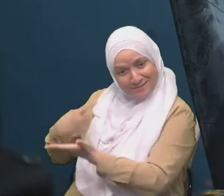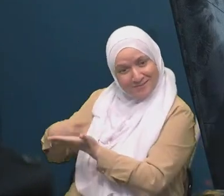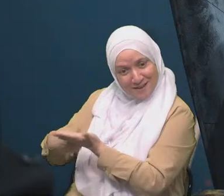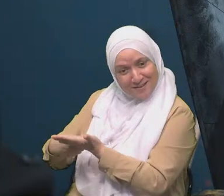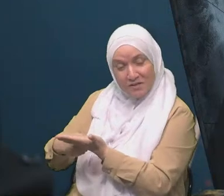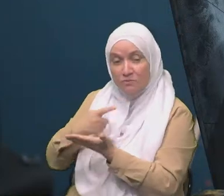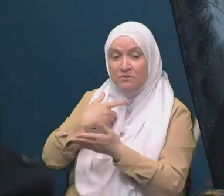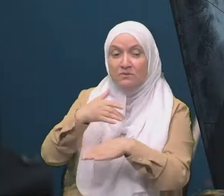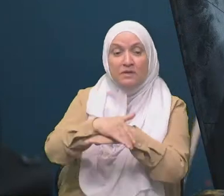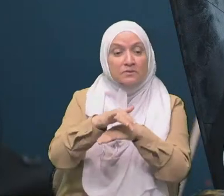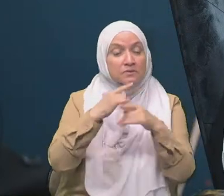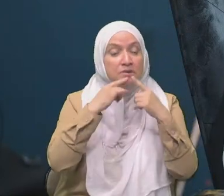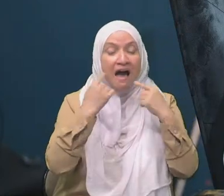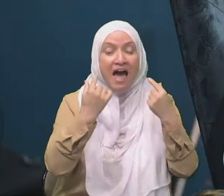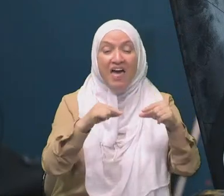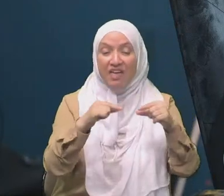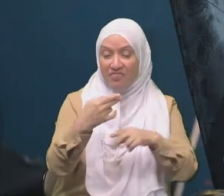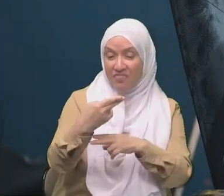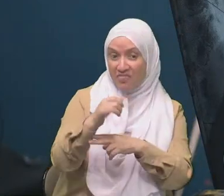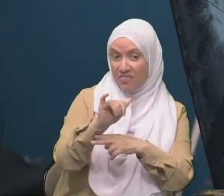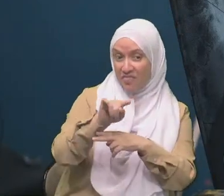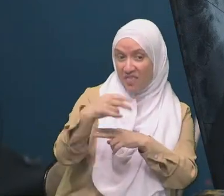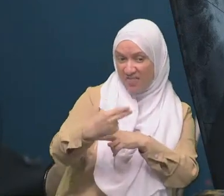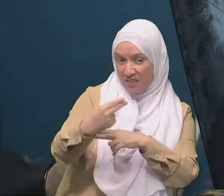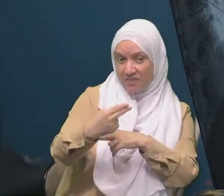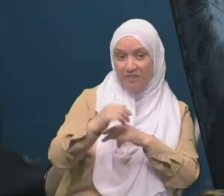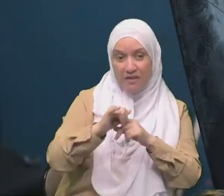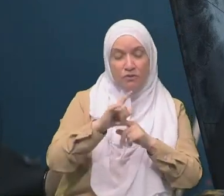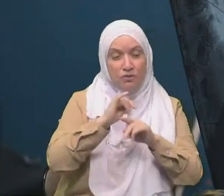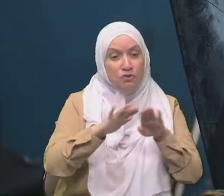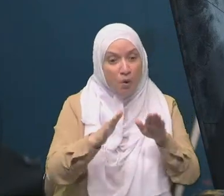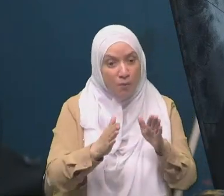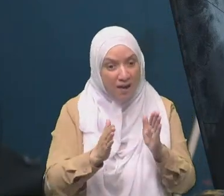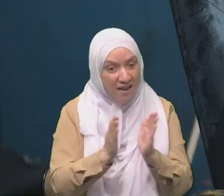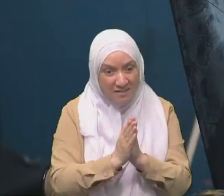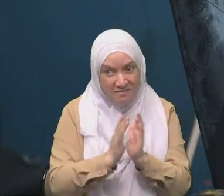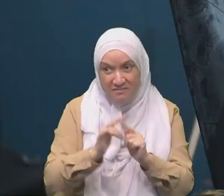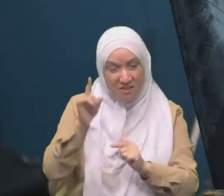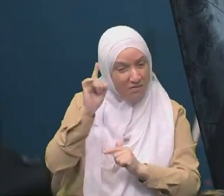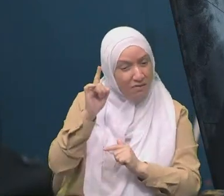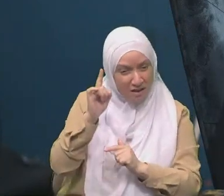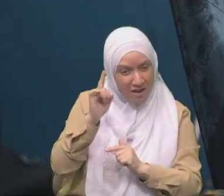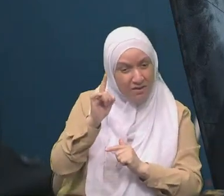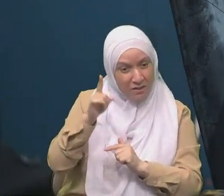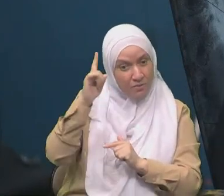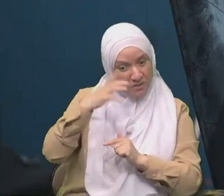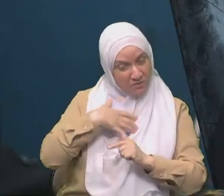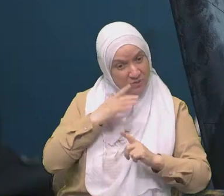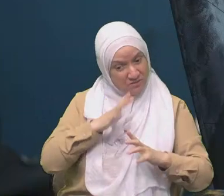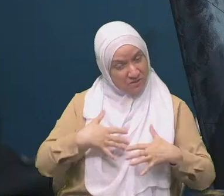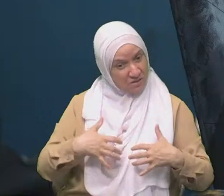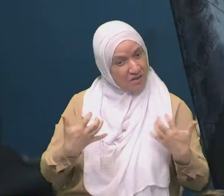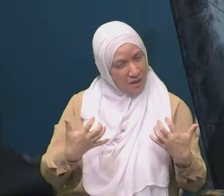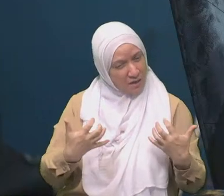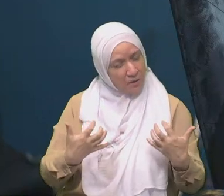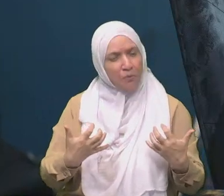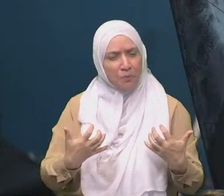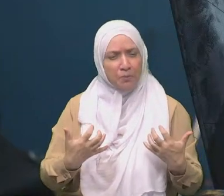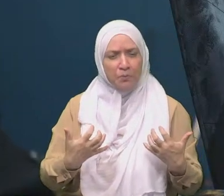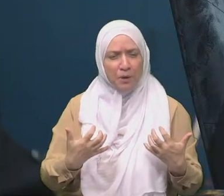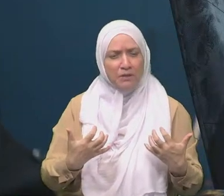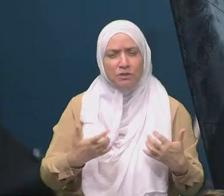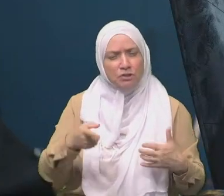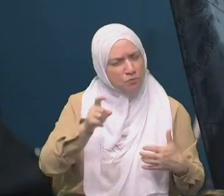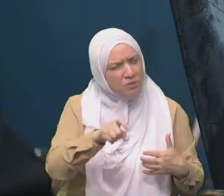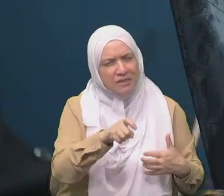عليه. If you don't ask Allah subhanahu wa ta'ala, Allah will be displeased with you. So you need to ask Allah subhanahu wa ta'ala. As a matter of